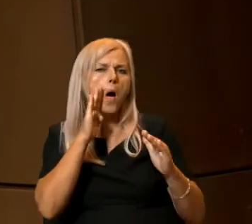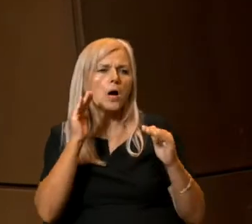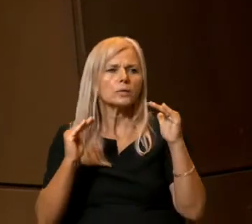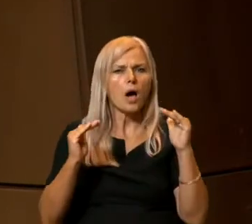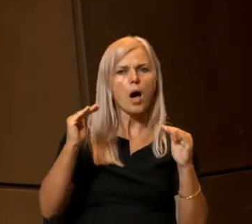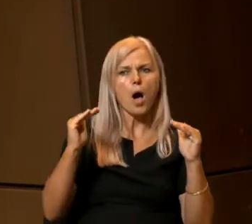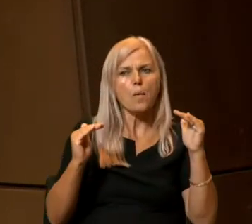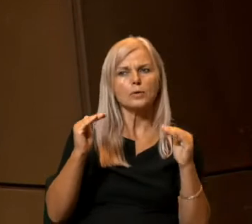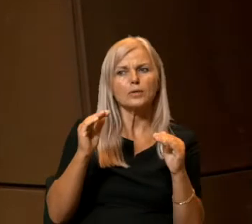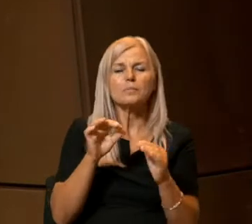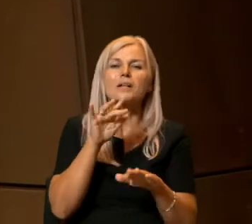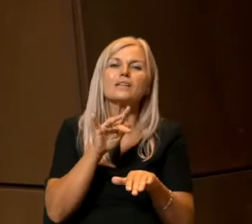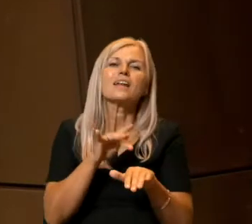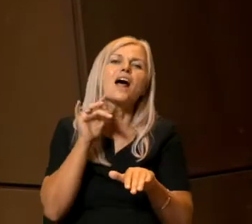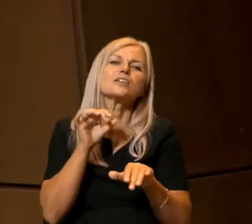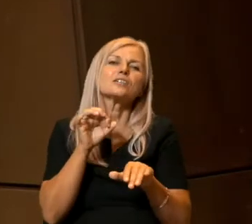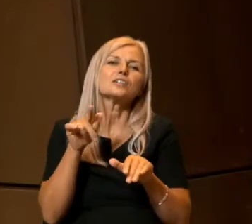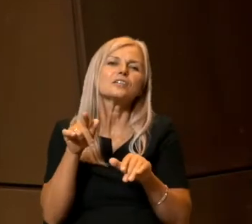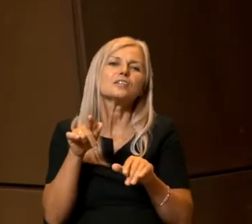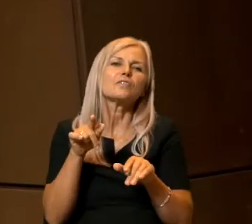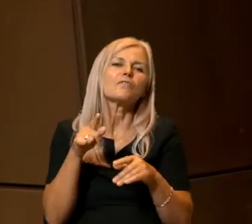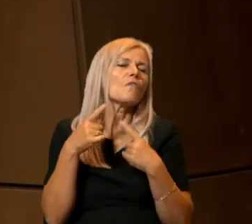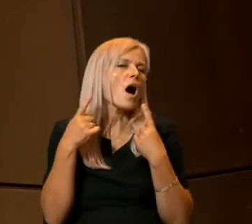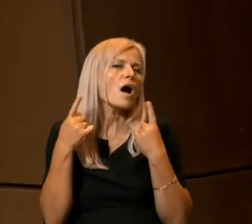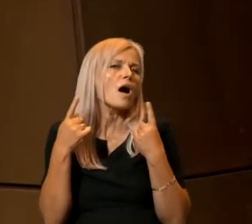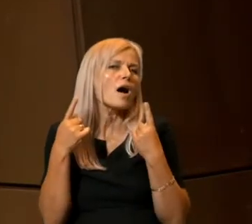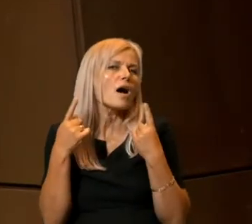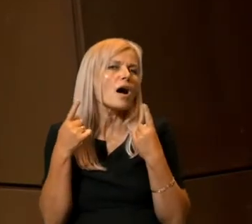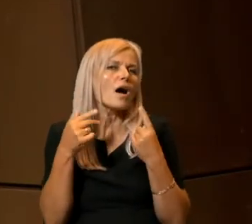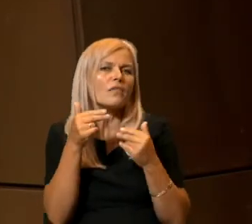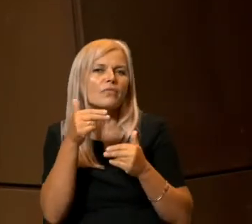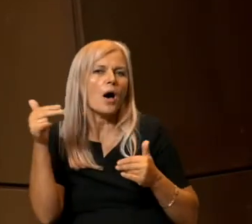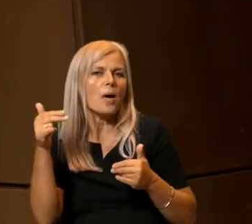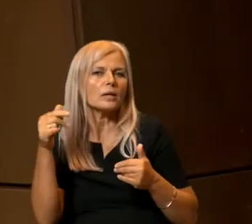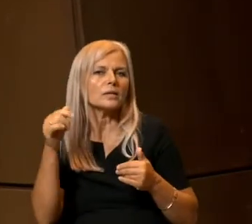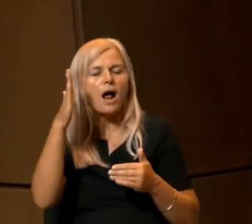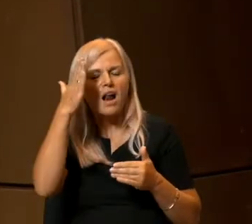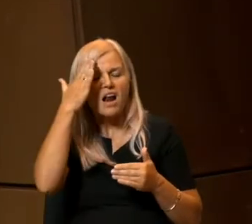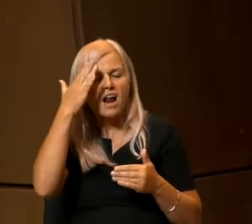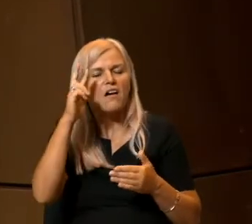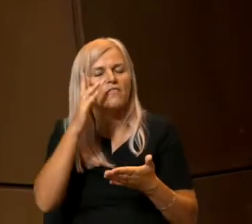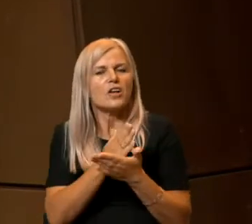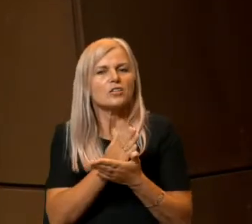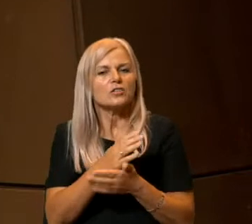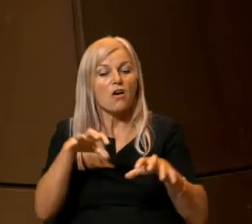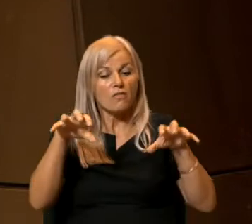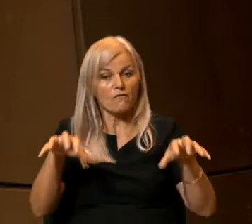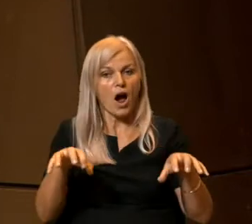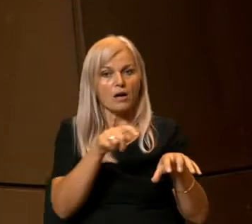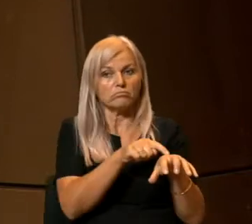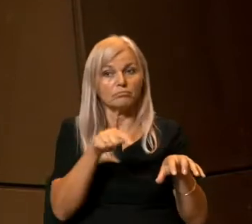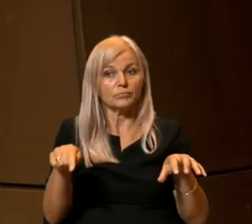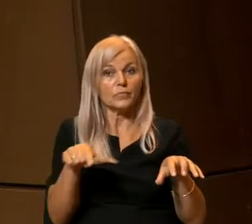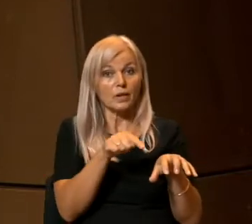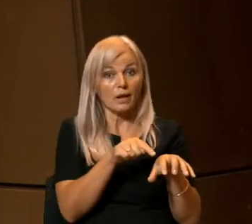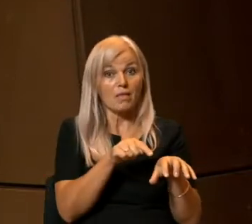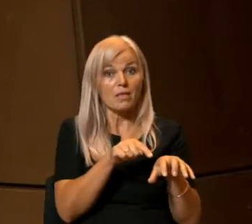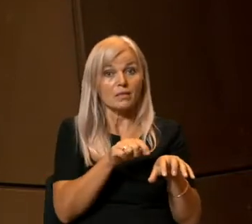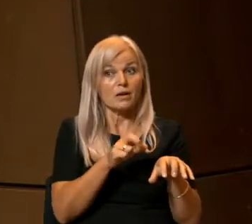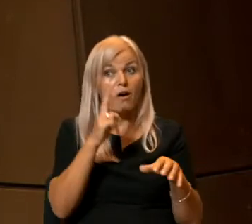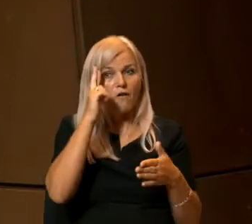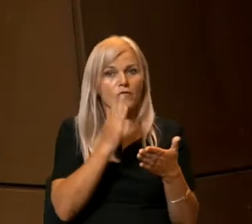bardzo drażliwa kwestia, ale wierzę, że są dwa obozy. Jeden z obozów